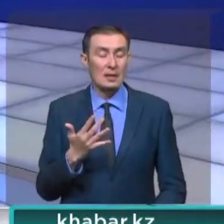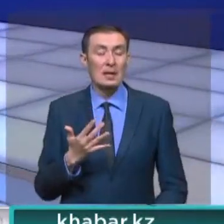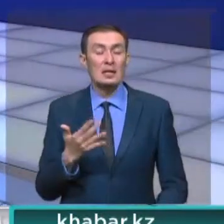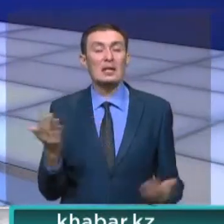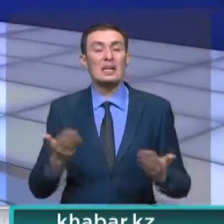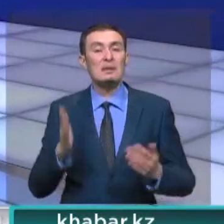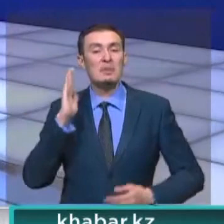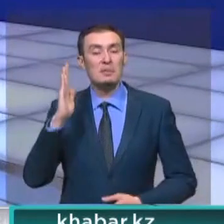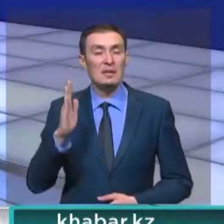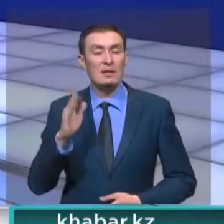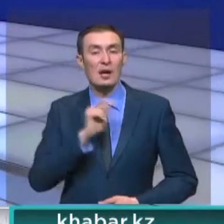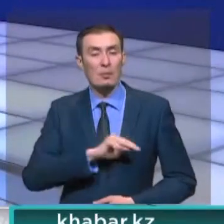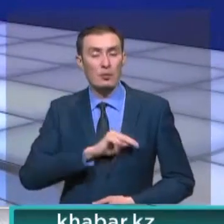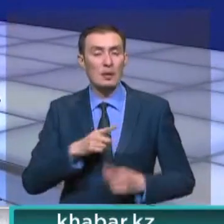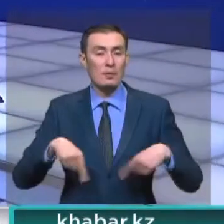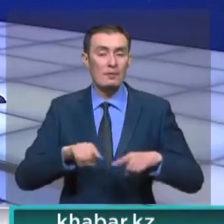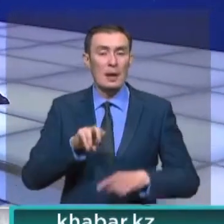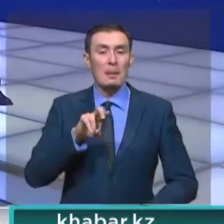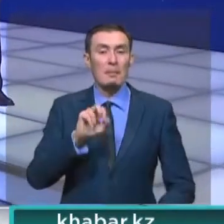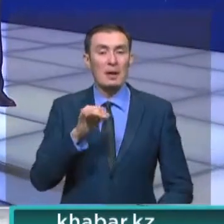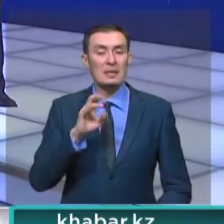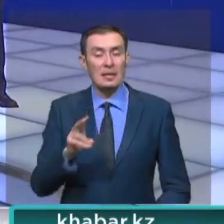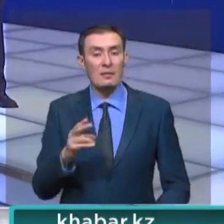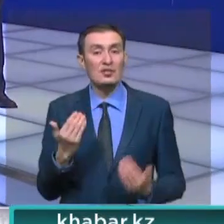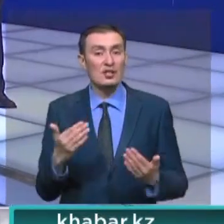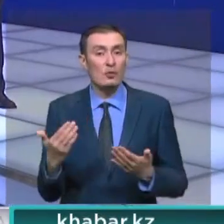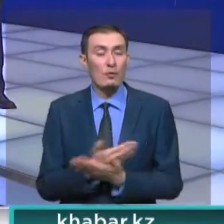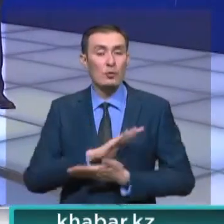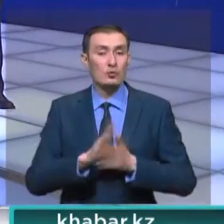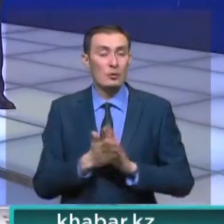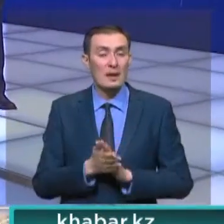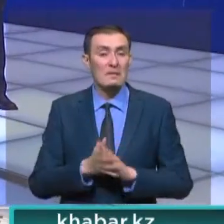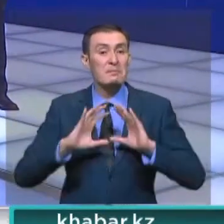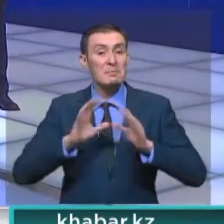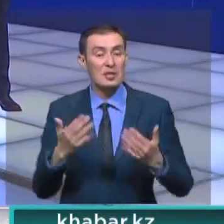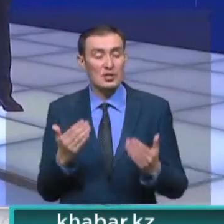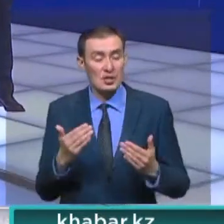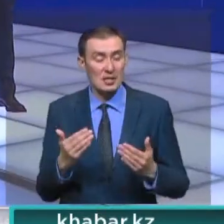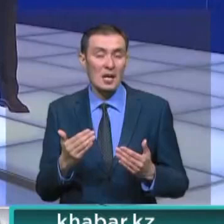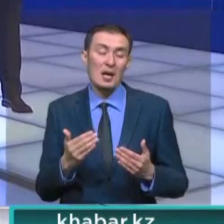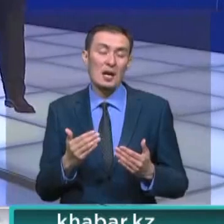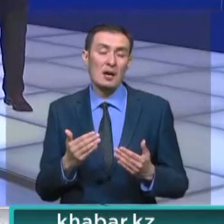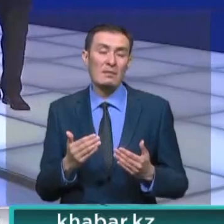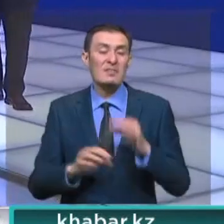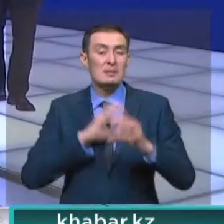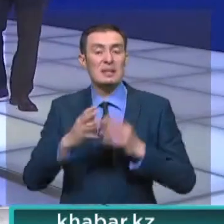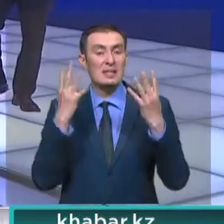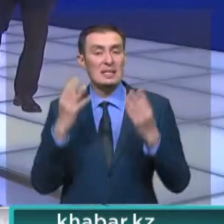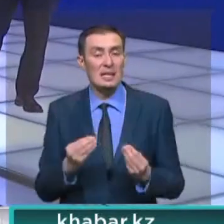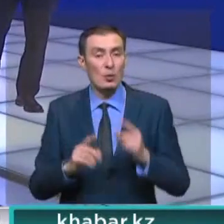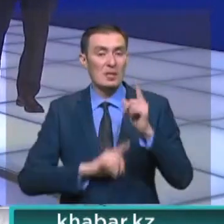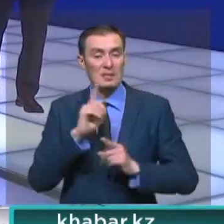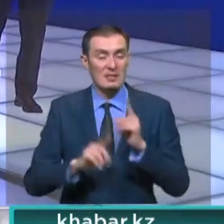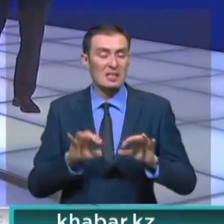все-таки перспективы проекта «Байтерек» в новых политических и экономических условиях в мире? Об этом сегодня во Всемирный день авиации и